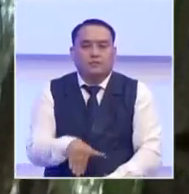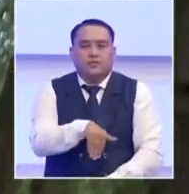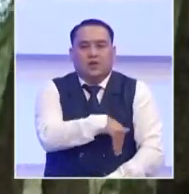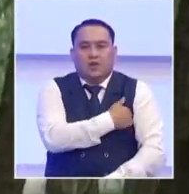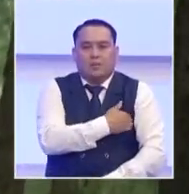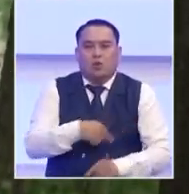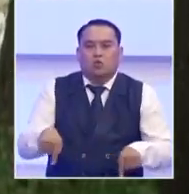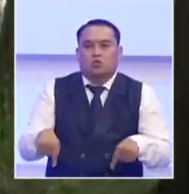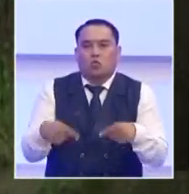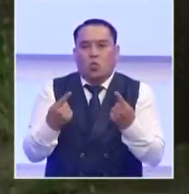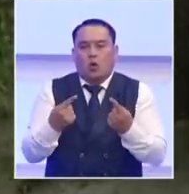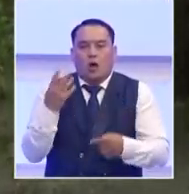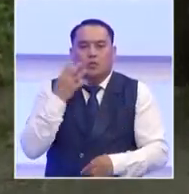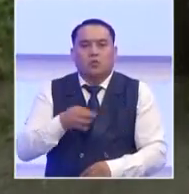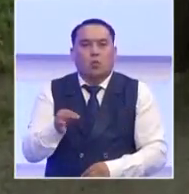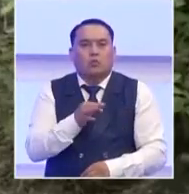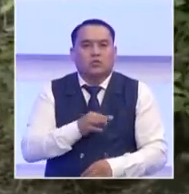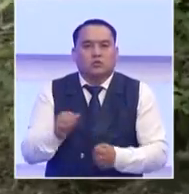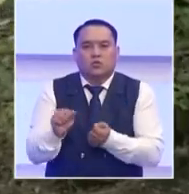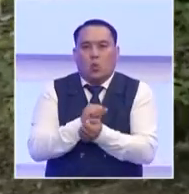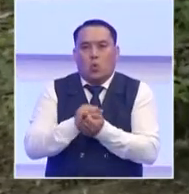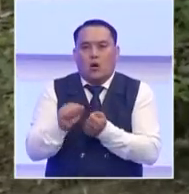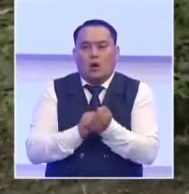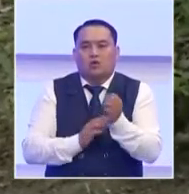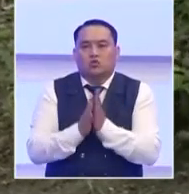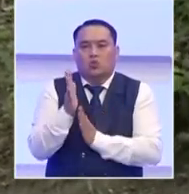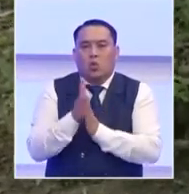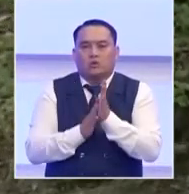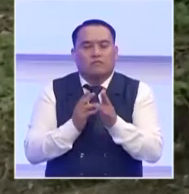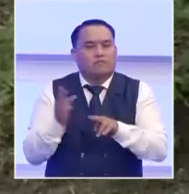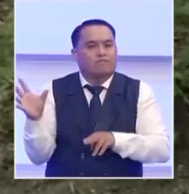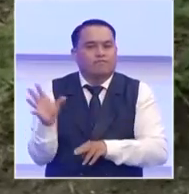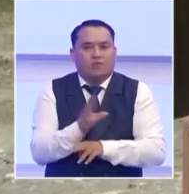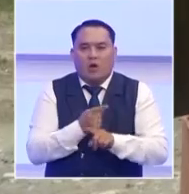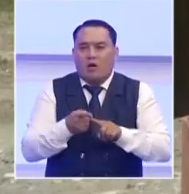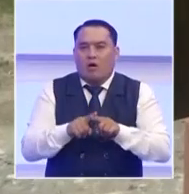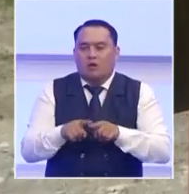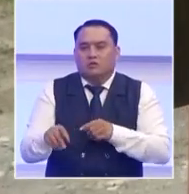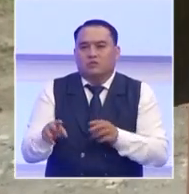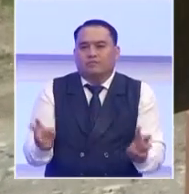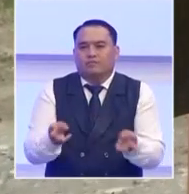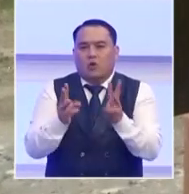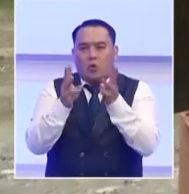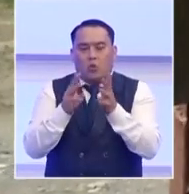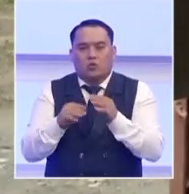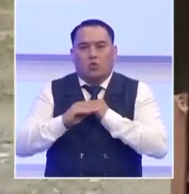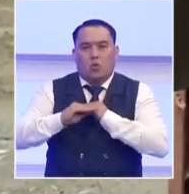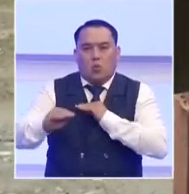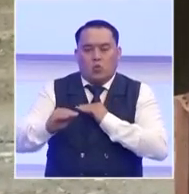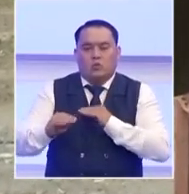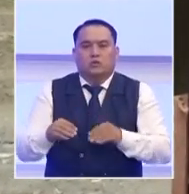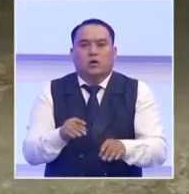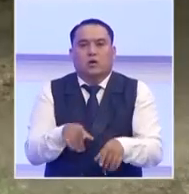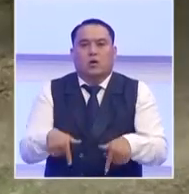күрт жоғырлауына байланысты облыста құрғақ шөптің өртену жағдайы жиілеп кетті. Тілсіз жау орманды дала аймағында жазға саяжай учаскелерінде